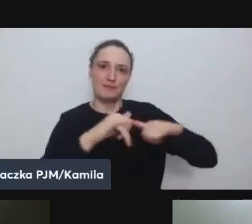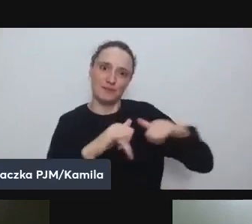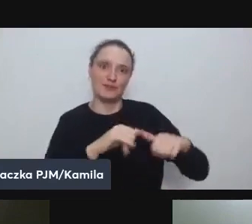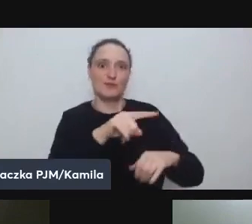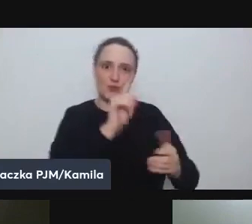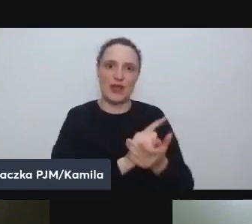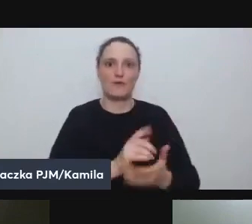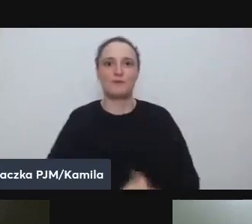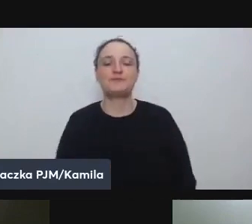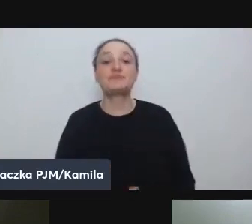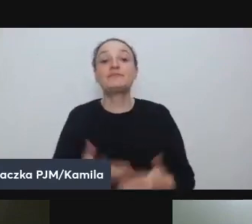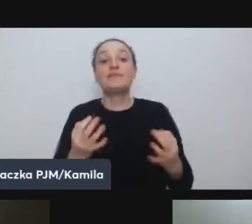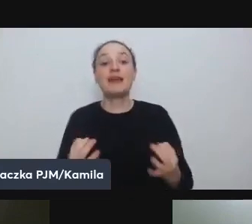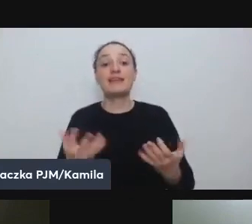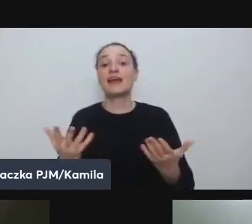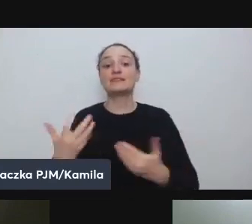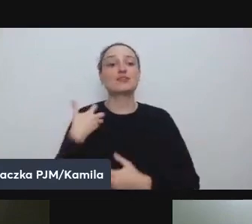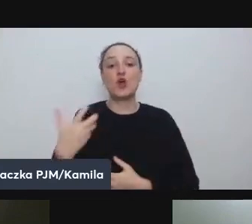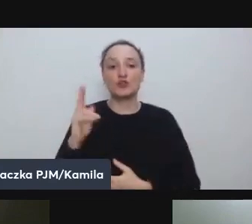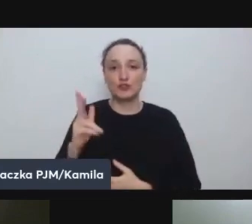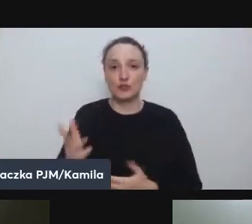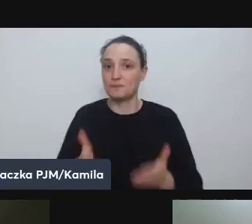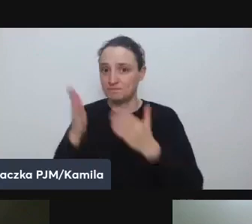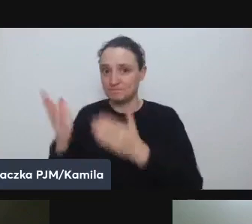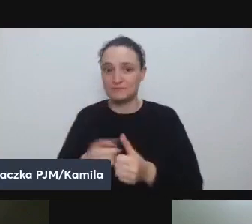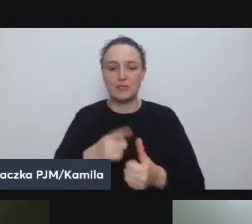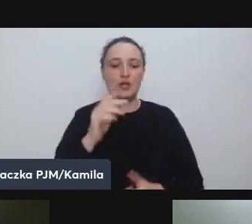to podstawa programowa są z nami Tosia,